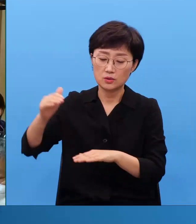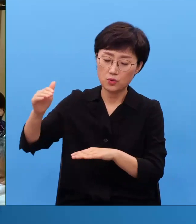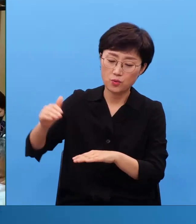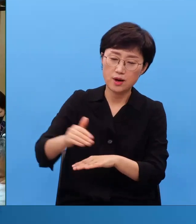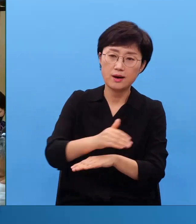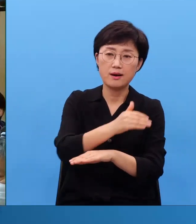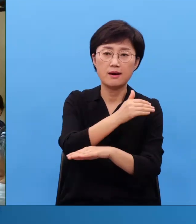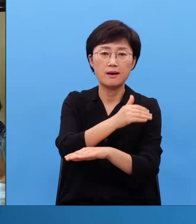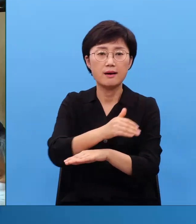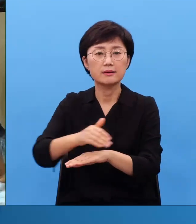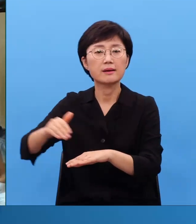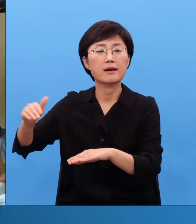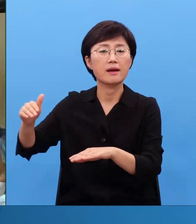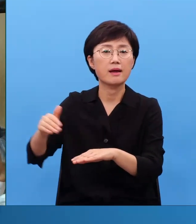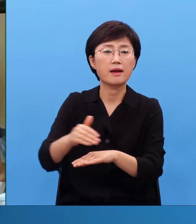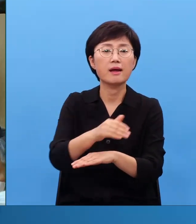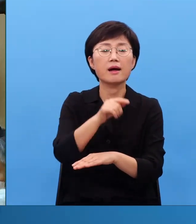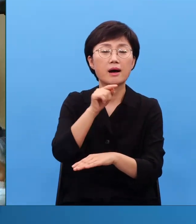천사를